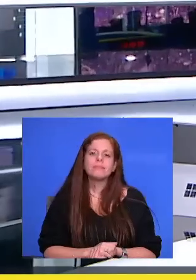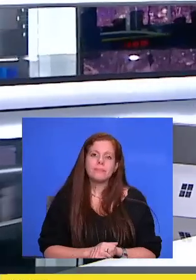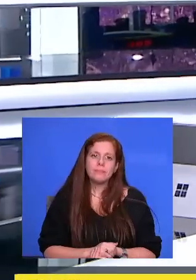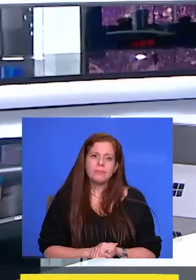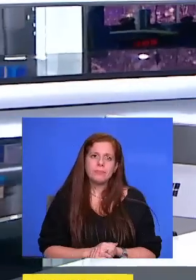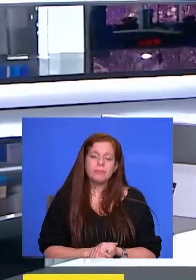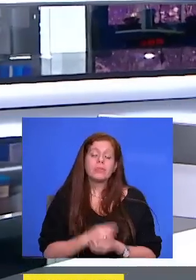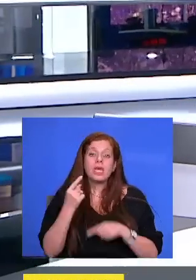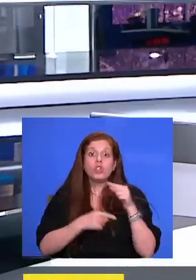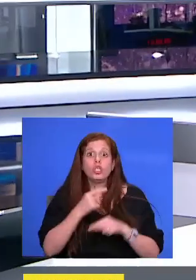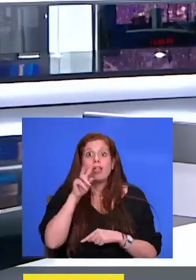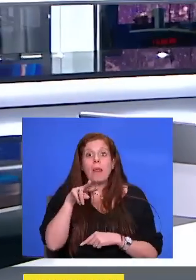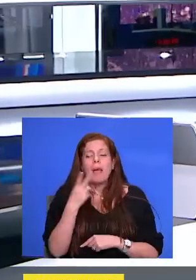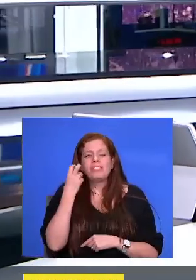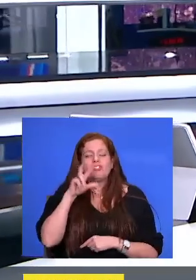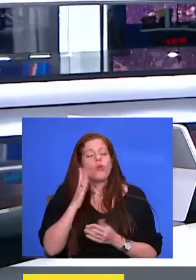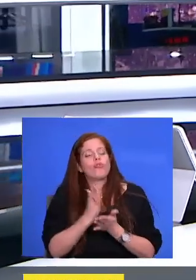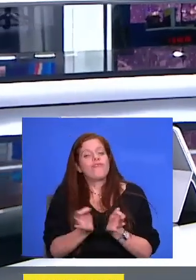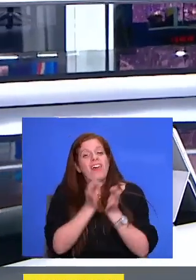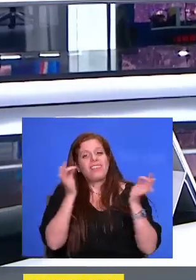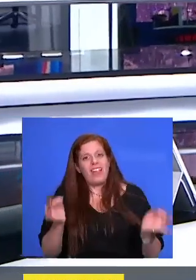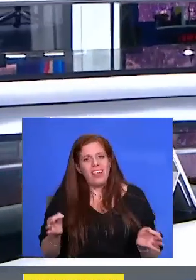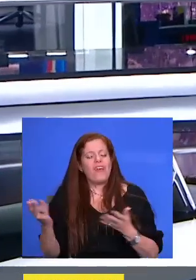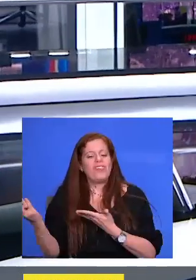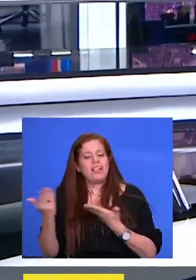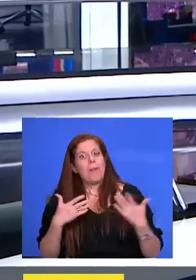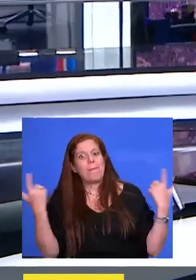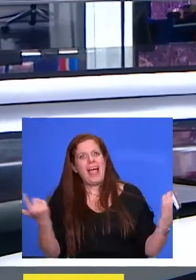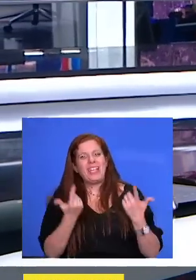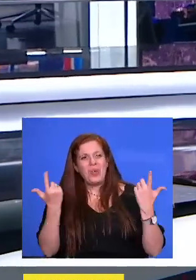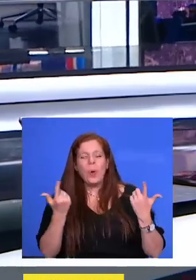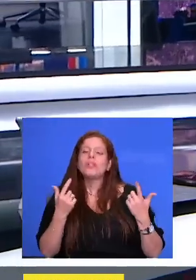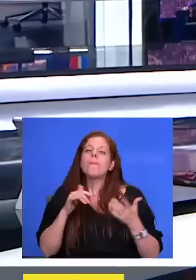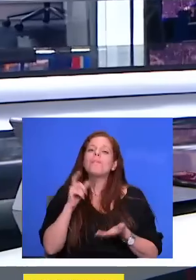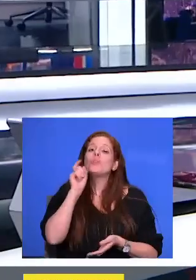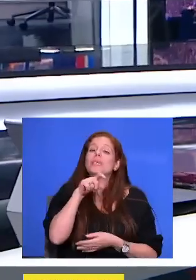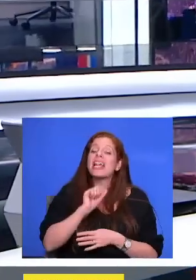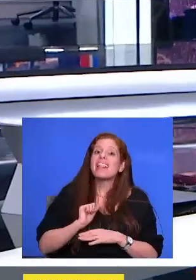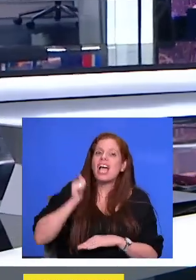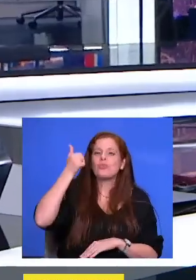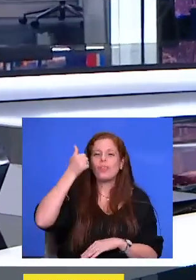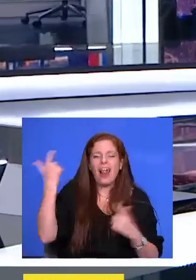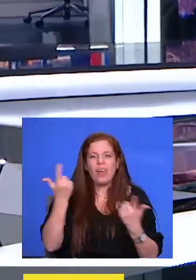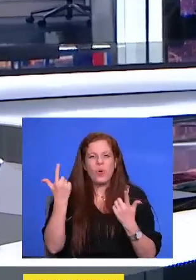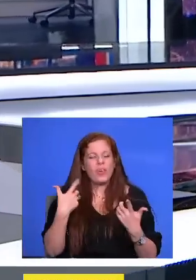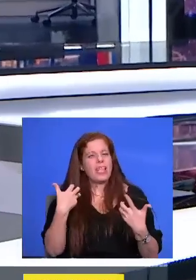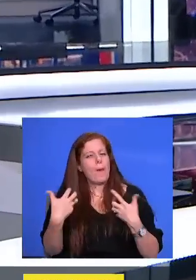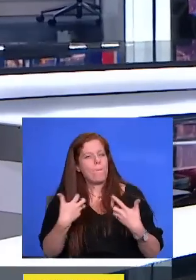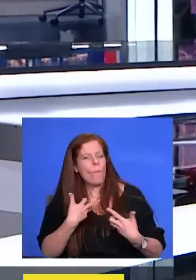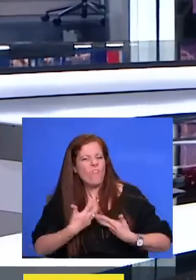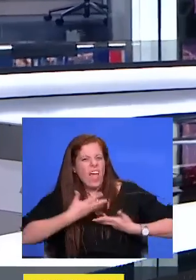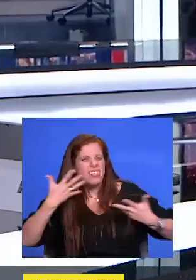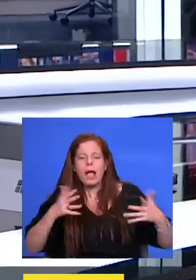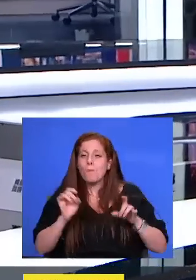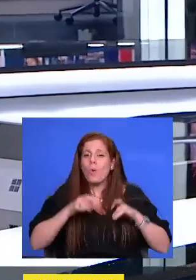שנת 2023 כבר כאן והתקבלה בחגיגות מניו זילנד הראשונה לחגוג דרך מופעי ענק באוסטרליה, בפריז,